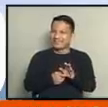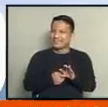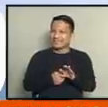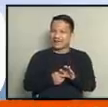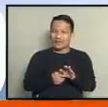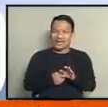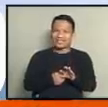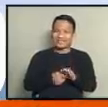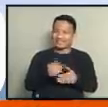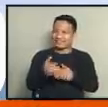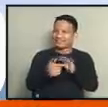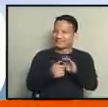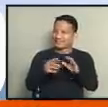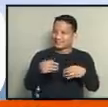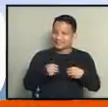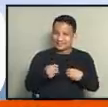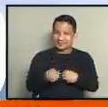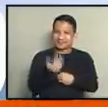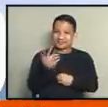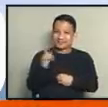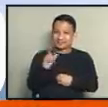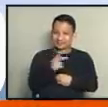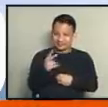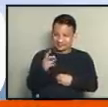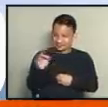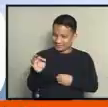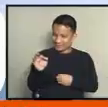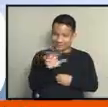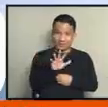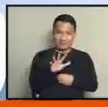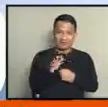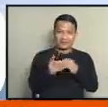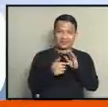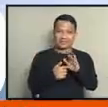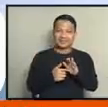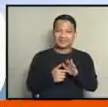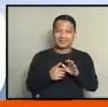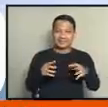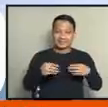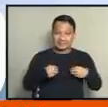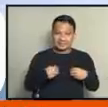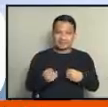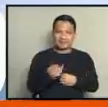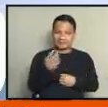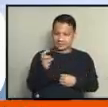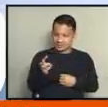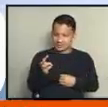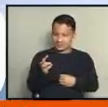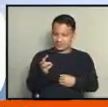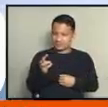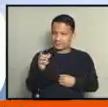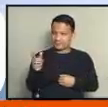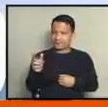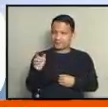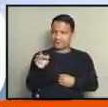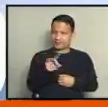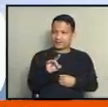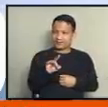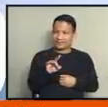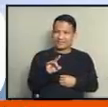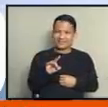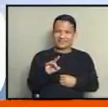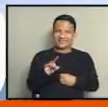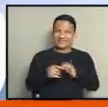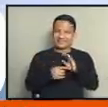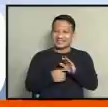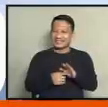tinatanggap. Lugi po kay 295. Dapat po, Sir, kasi matatanggap nyo 628 pesos kada araw. So,